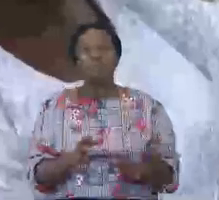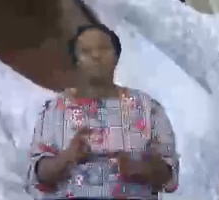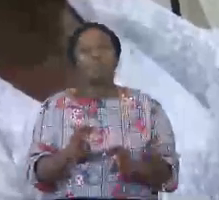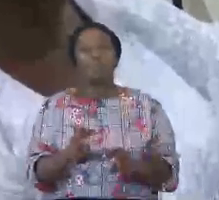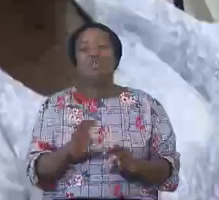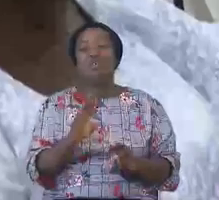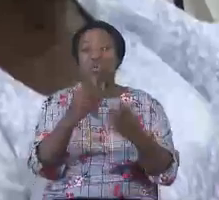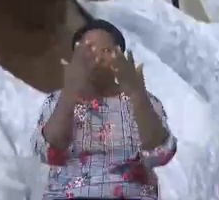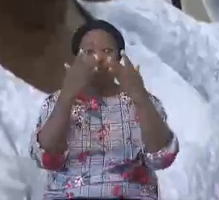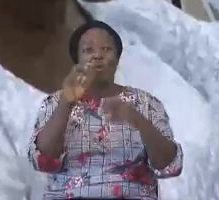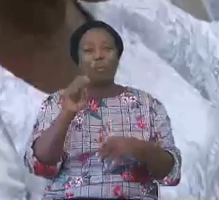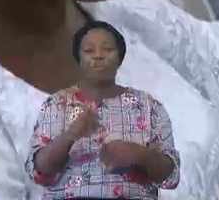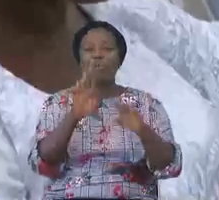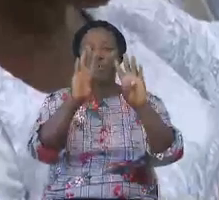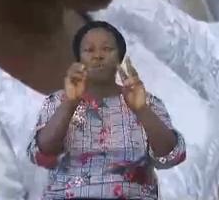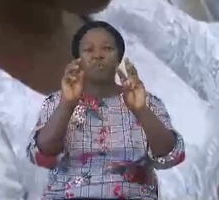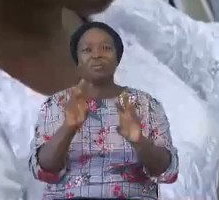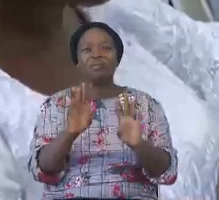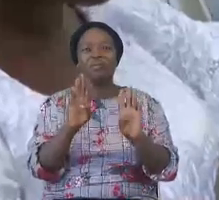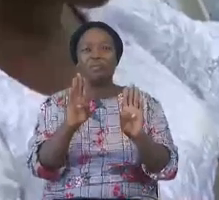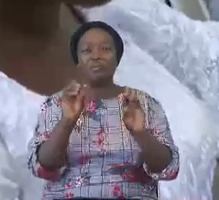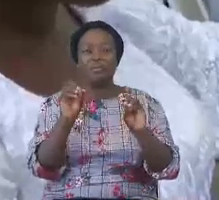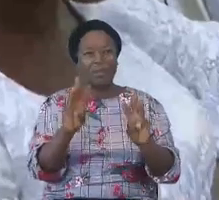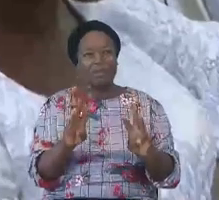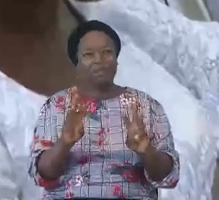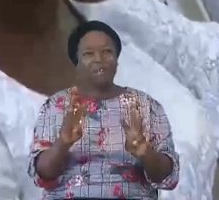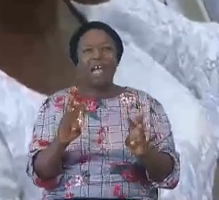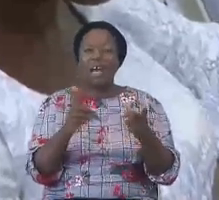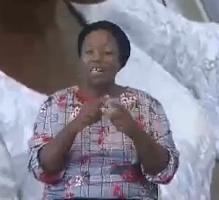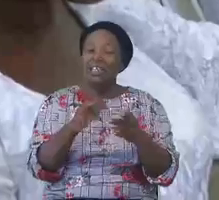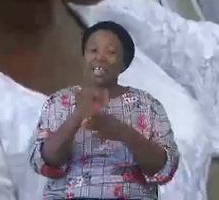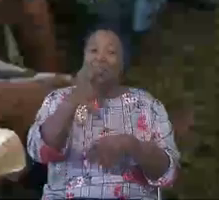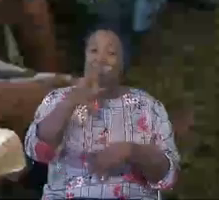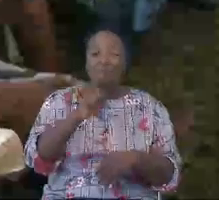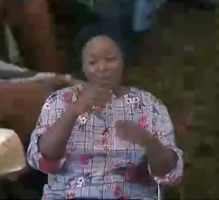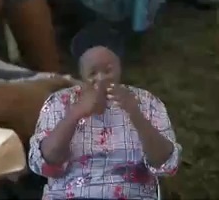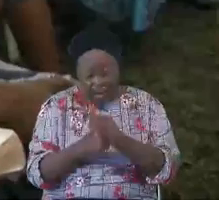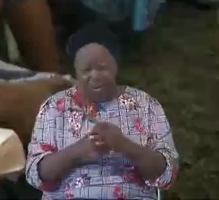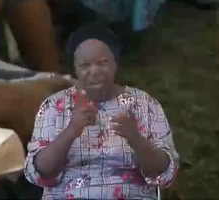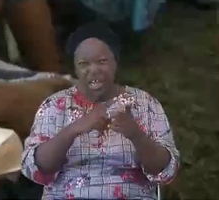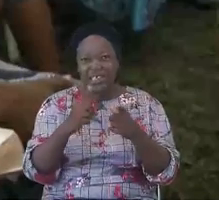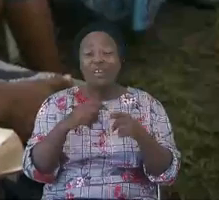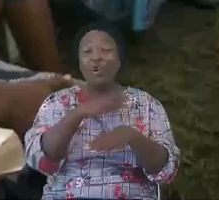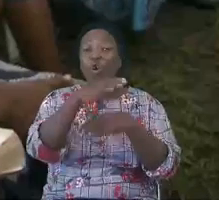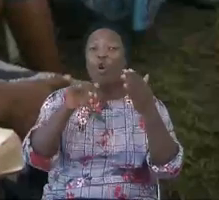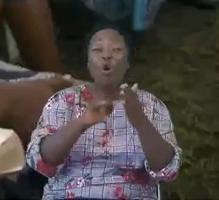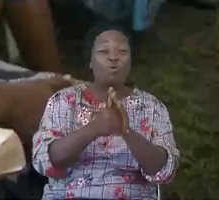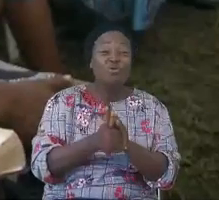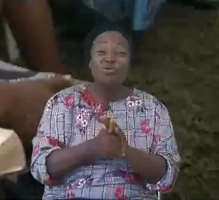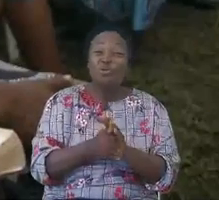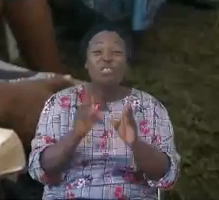fléchir. Ta tristesse doit fléchir. Ta maladie doit fléchir.